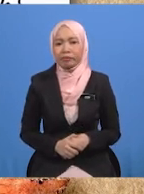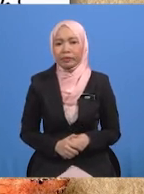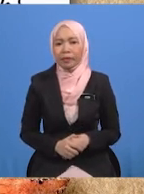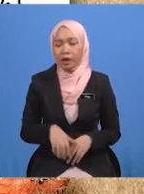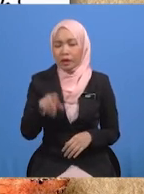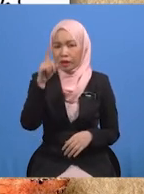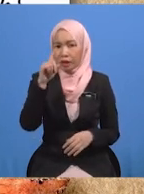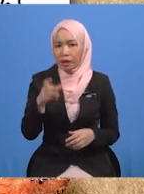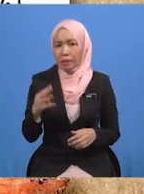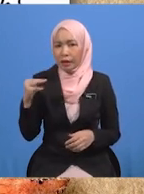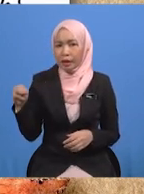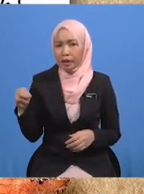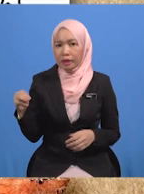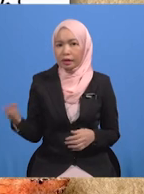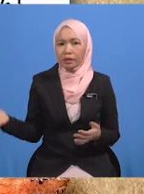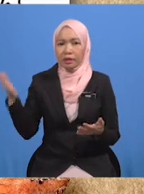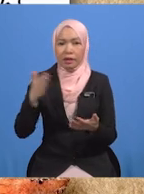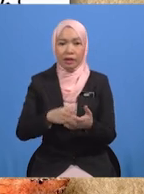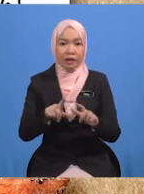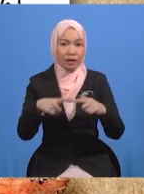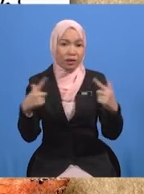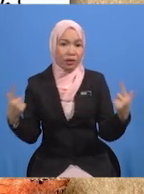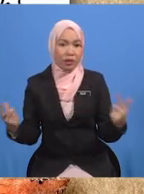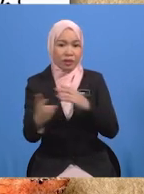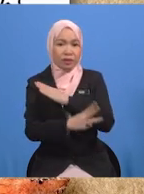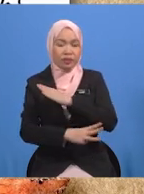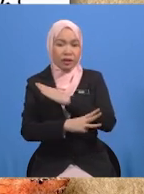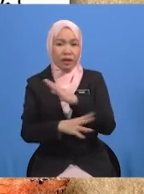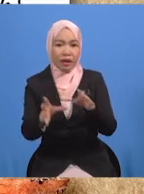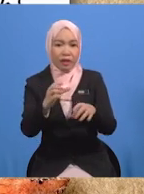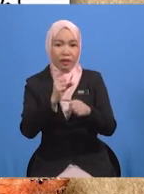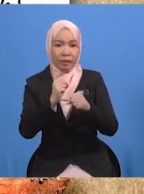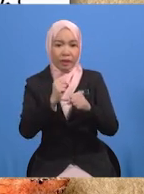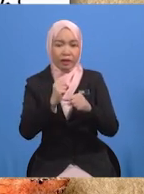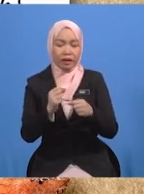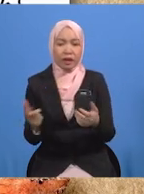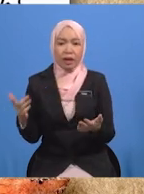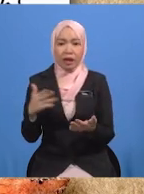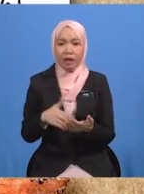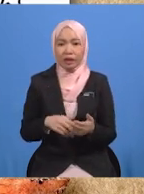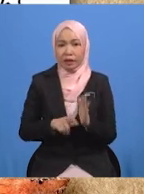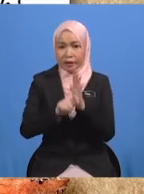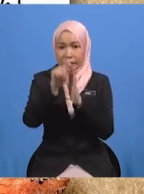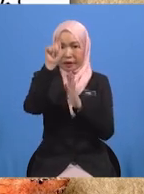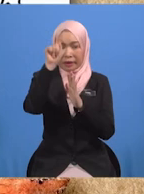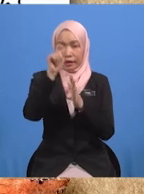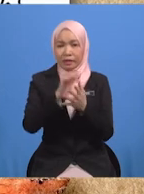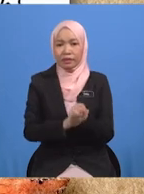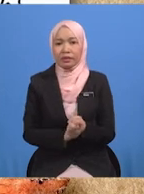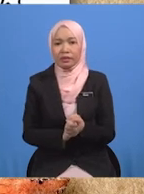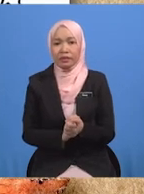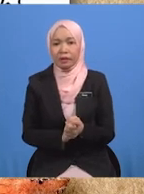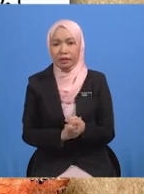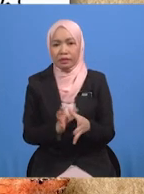mereka, semakin luas wilayah yang dikuasai, semakin tinggi sanjungan yang diperolehi kuasa-kuasa barat